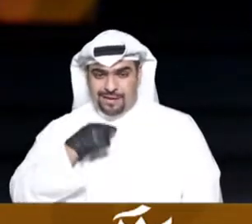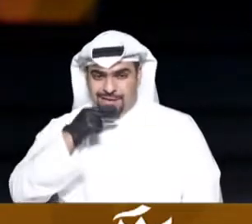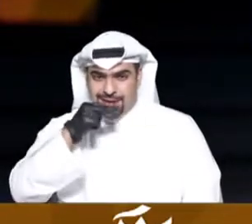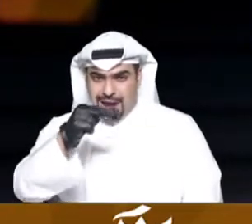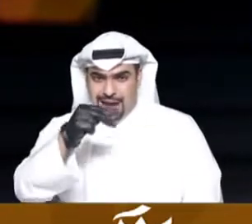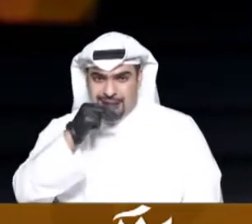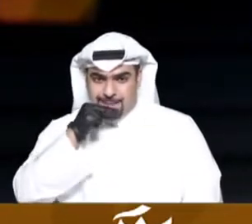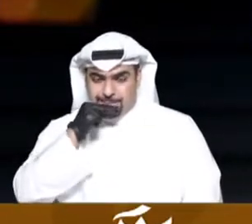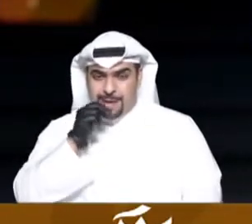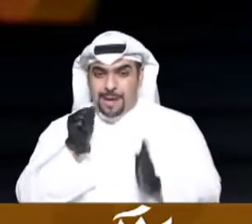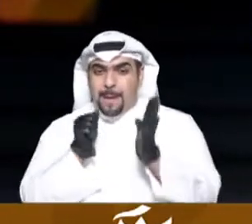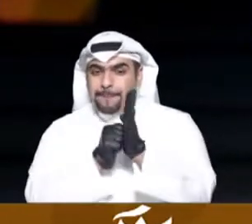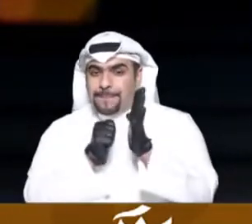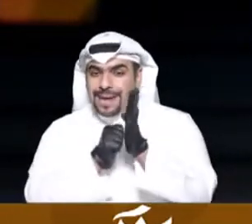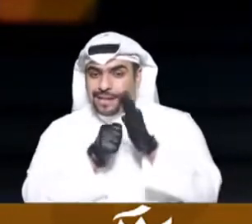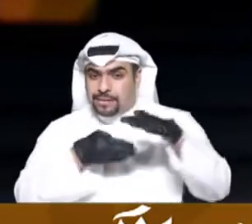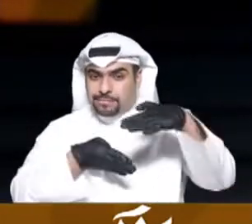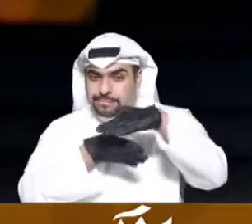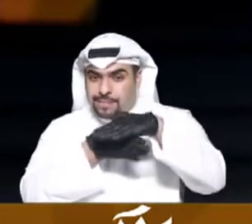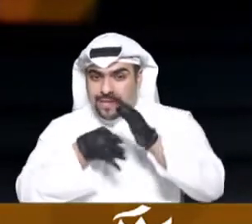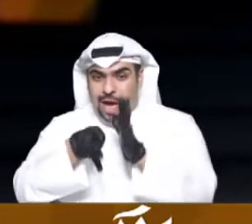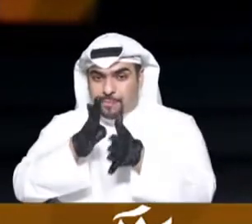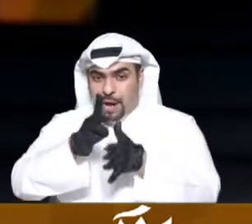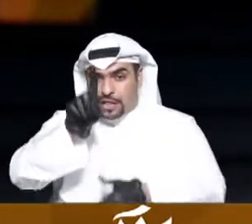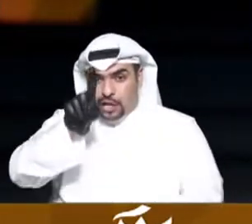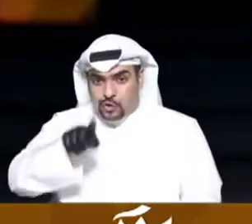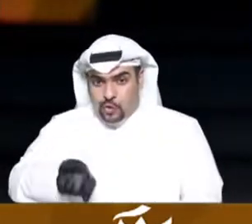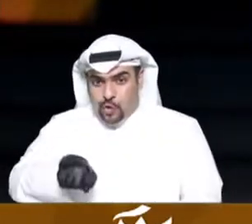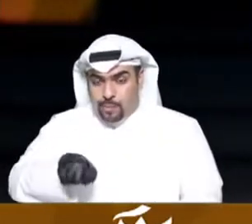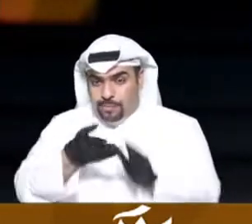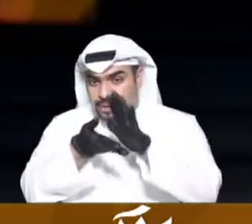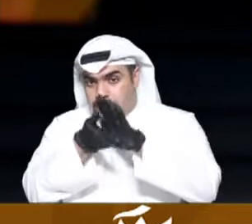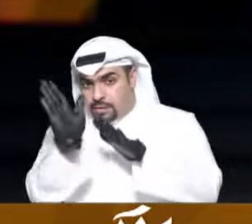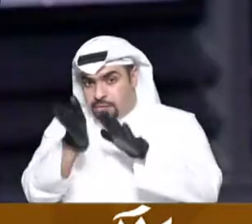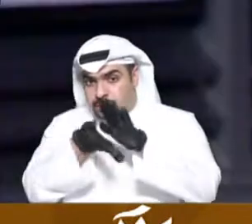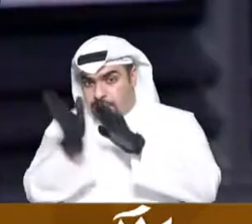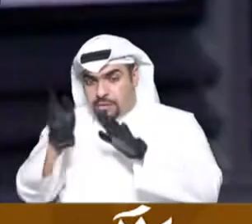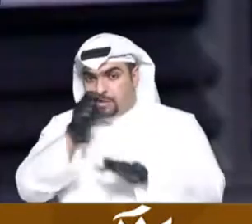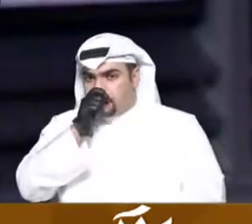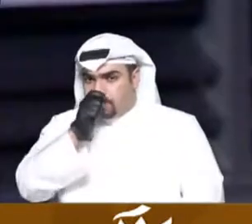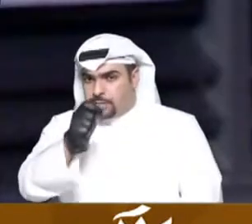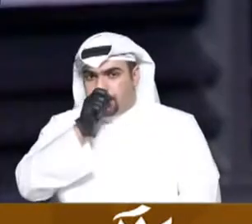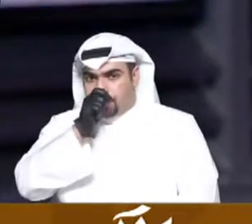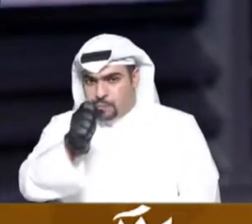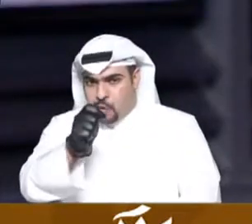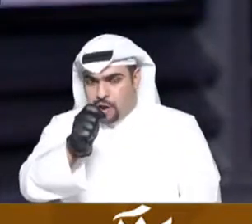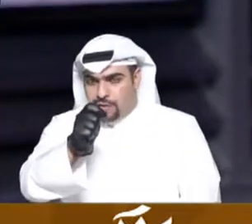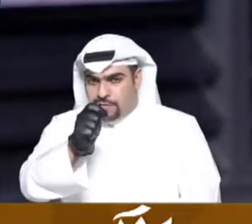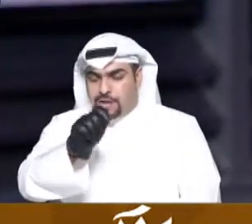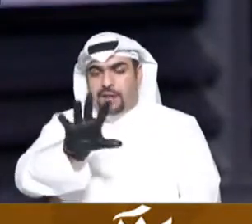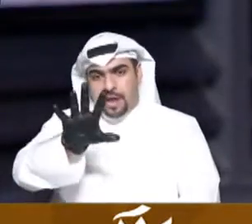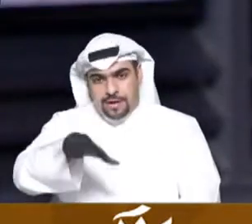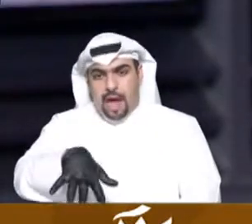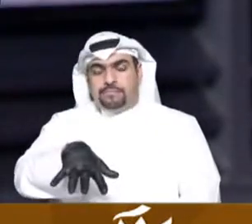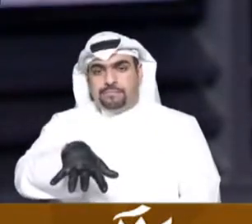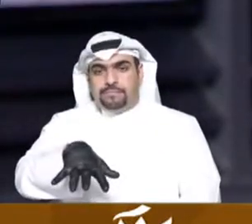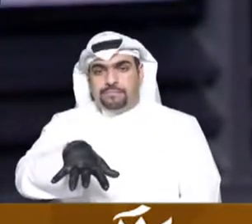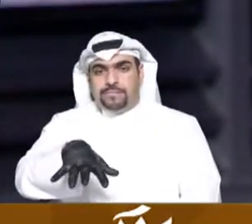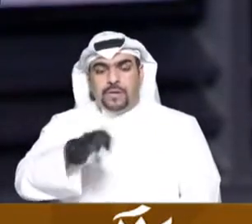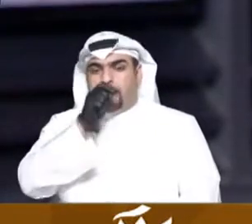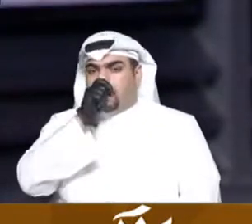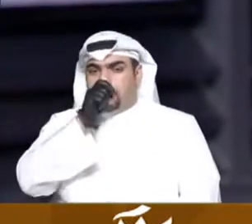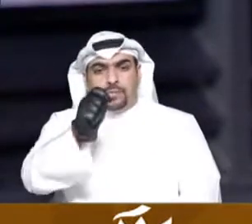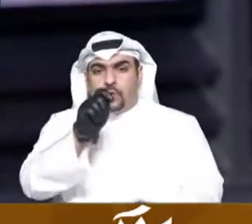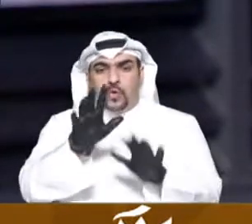نعم. يعني هل هي نفس العقوبات أيضا بالنسبة للحظر الجزئي؟ صحيح، نفس العقوبات هي اللي هي 3 شهور أو غرامة 5000 دينار.